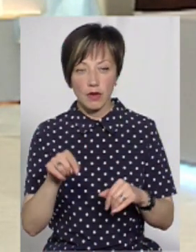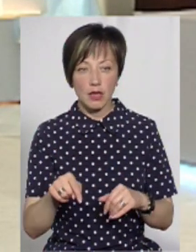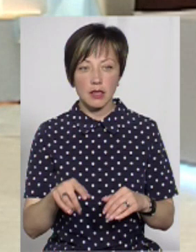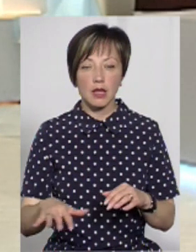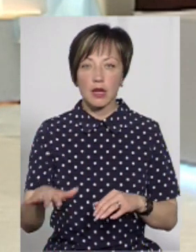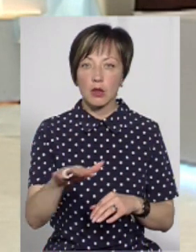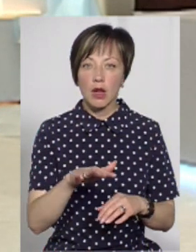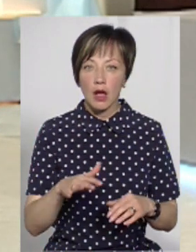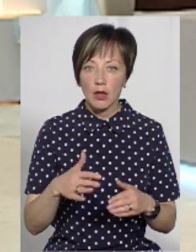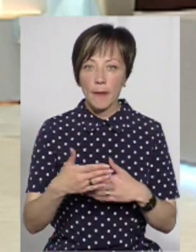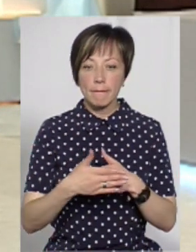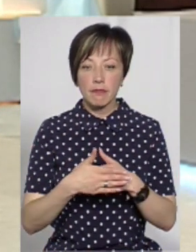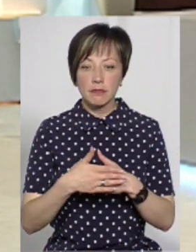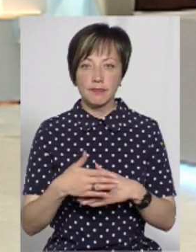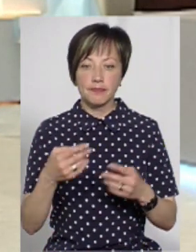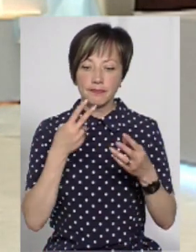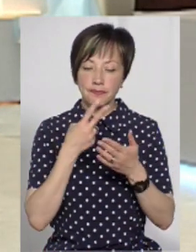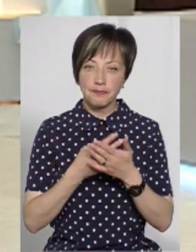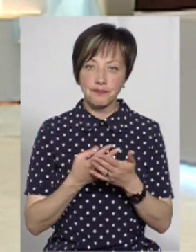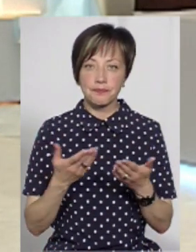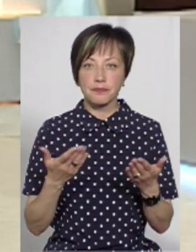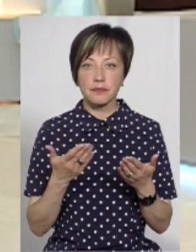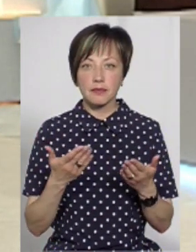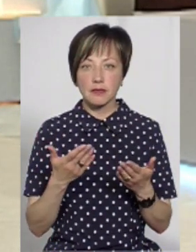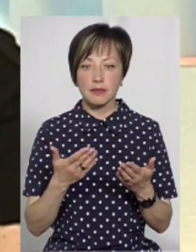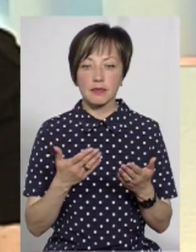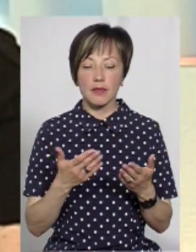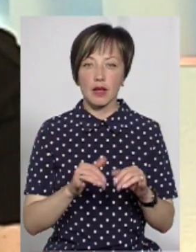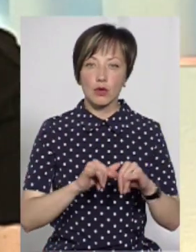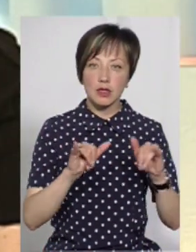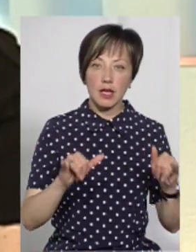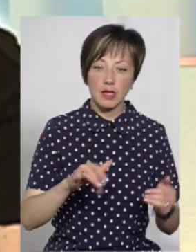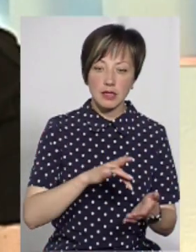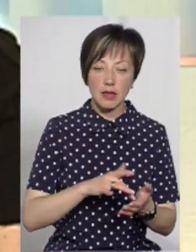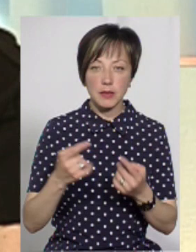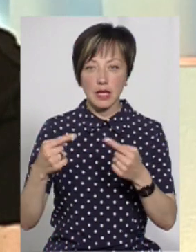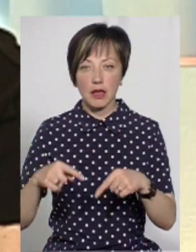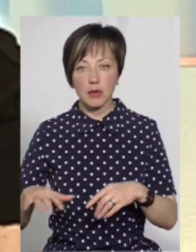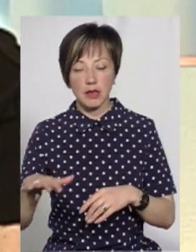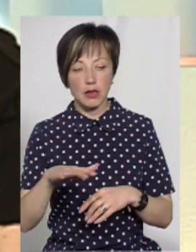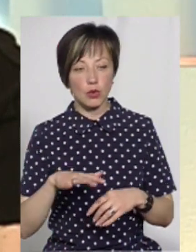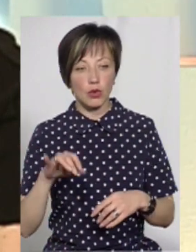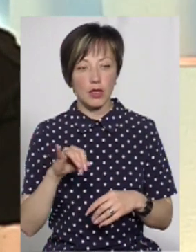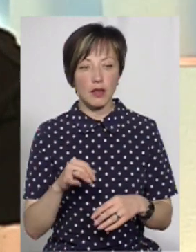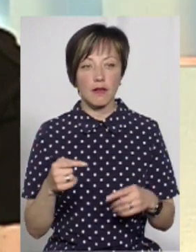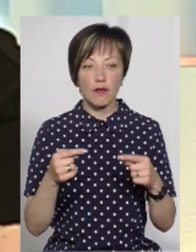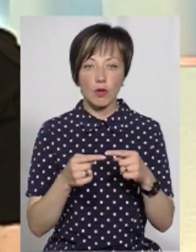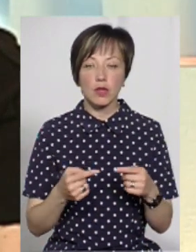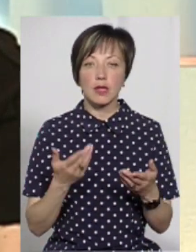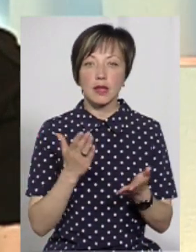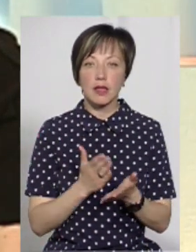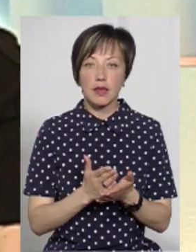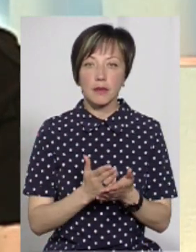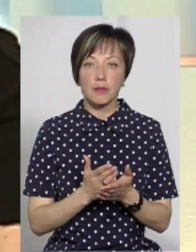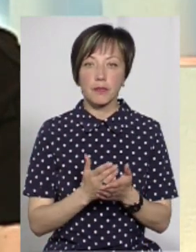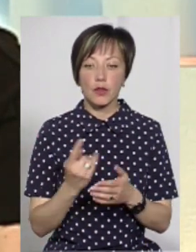розвиваються, територіально дивилися, які центри є економічного зростання, які є занедбані території. І от якраз один